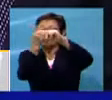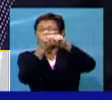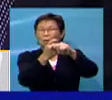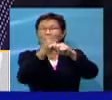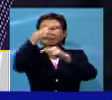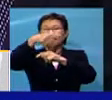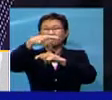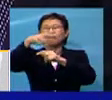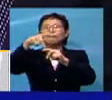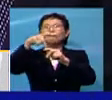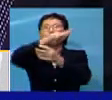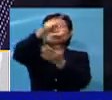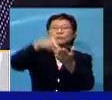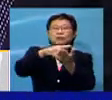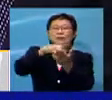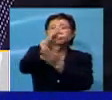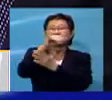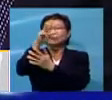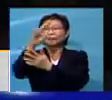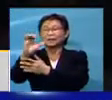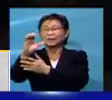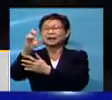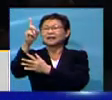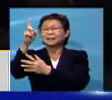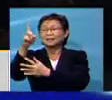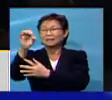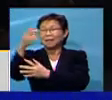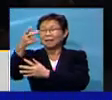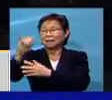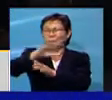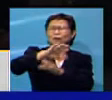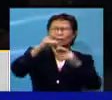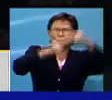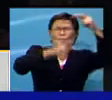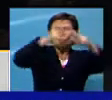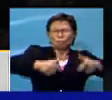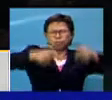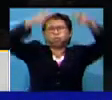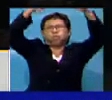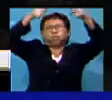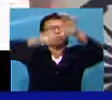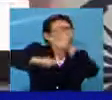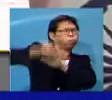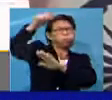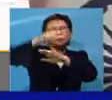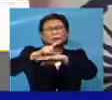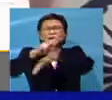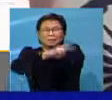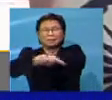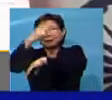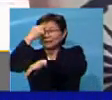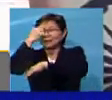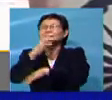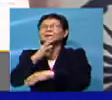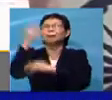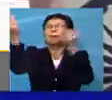perbadanan perbandaran pusat civik Delhi yang menghimpunkan bangunan-bangunan tertinggi di ibu negara India itu beliau bercakap